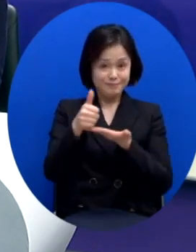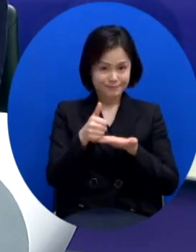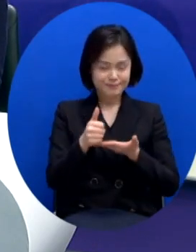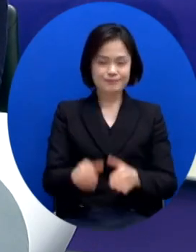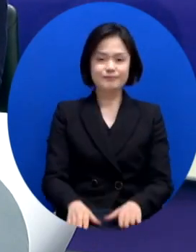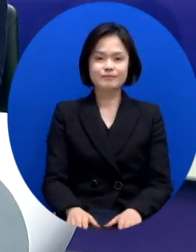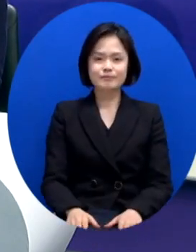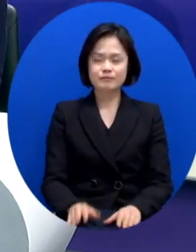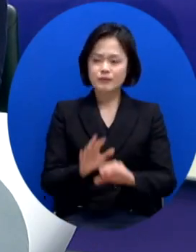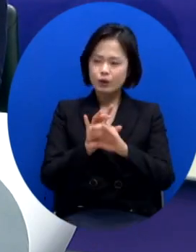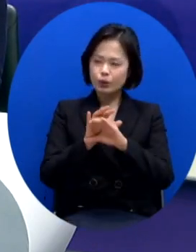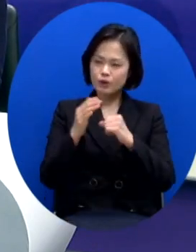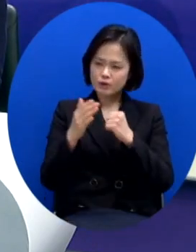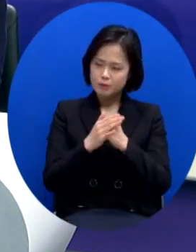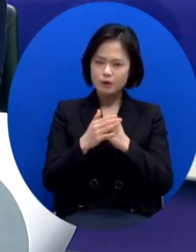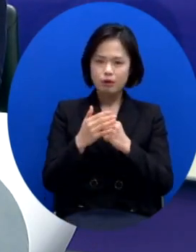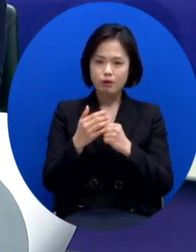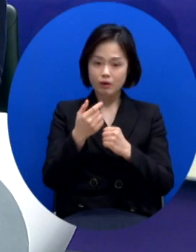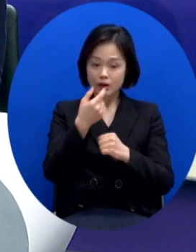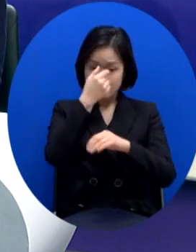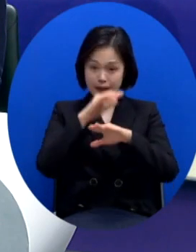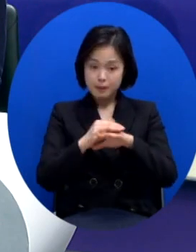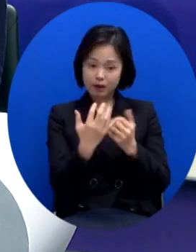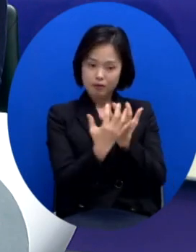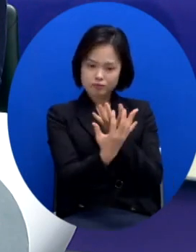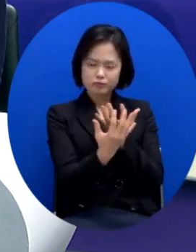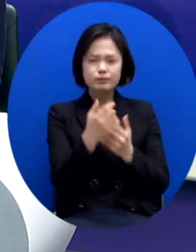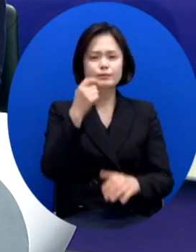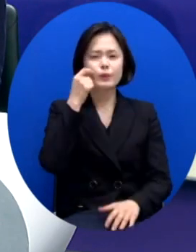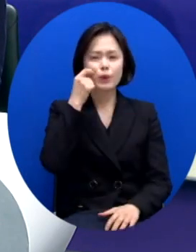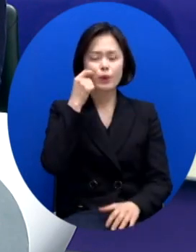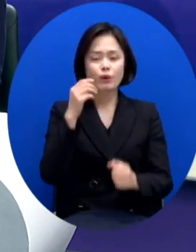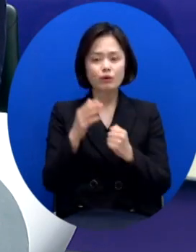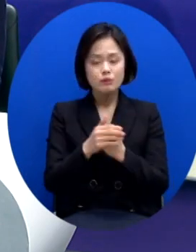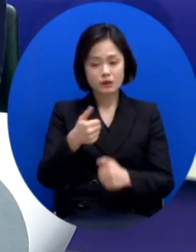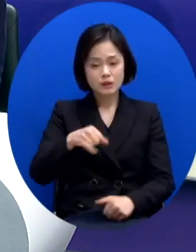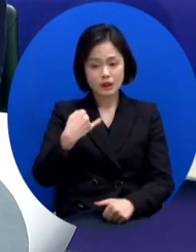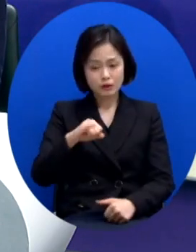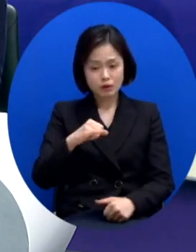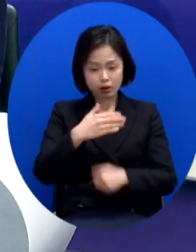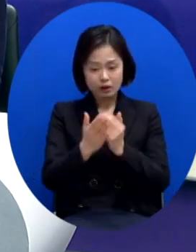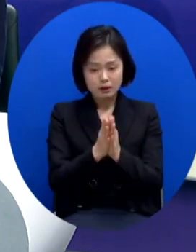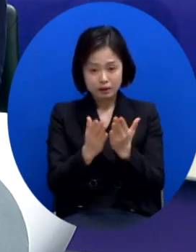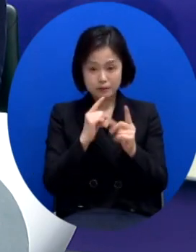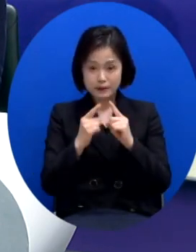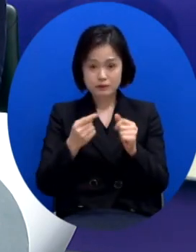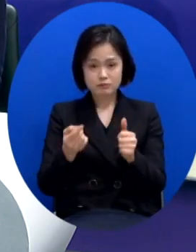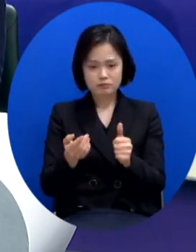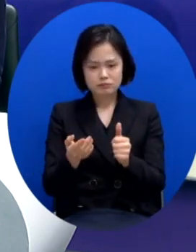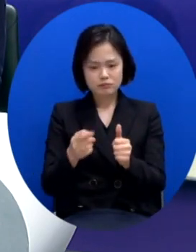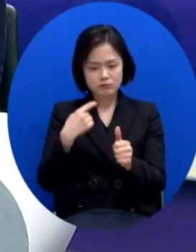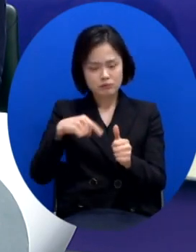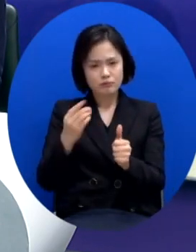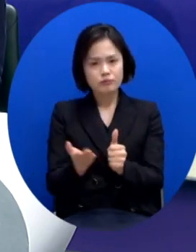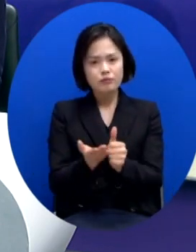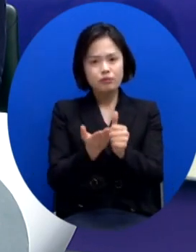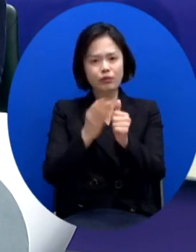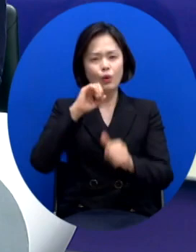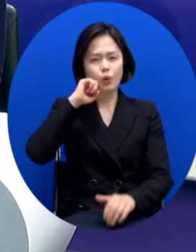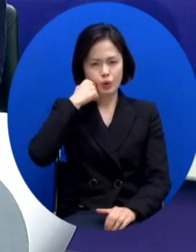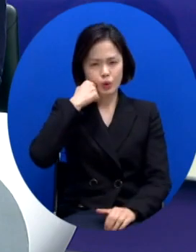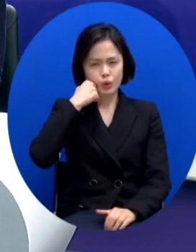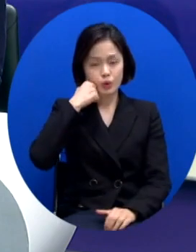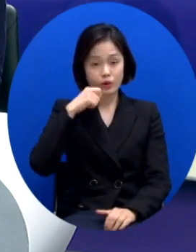어려워지면서 덩달아 이자 자녀들의 신앙 교육도 힘들어진 상황인데요 이런 상황에서도 또 자녀들의 신앙교육을 돕는 비대면